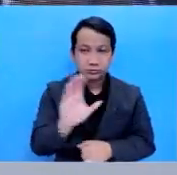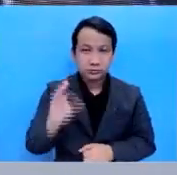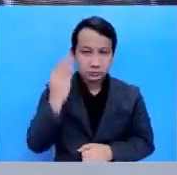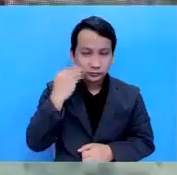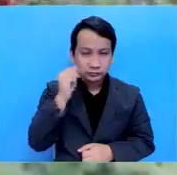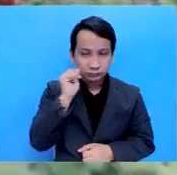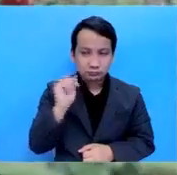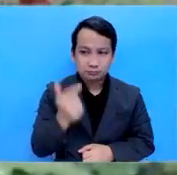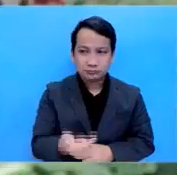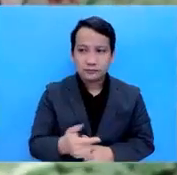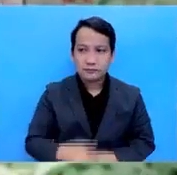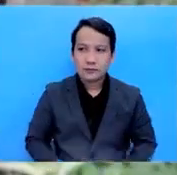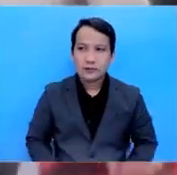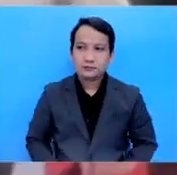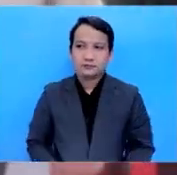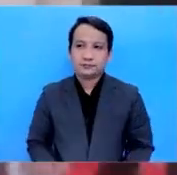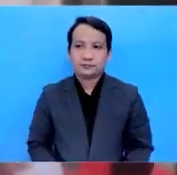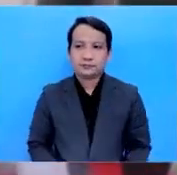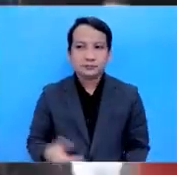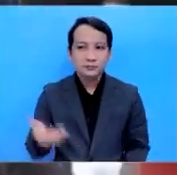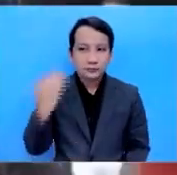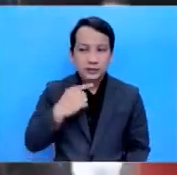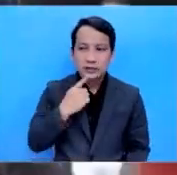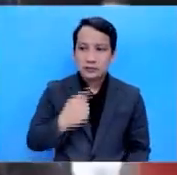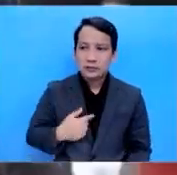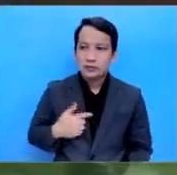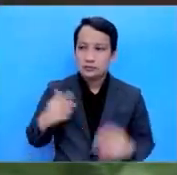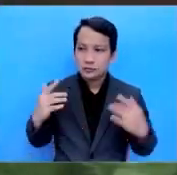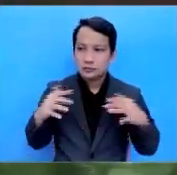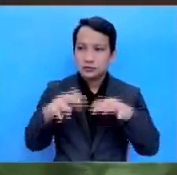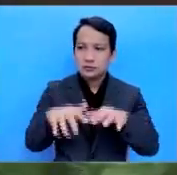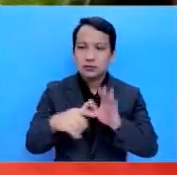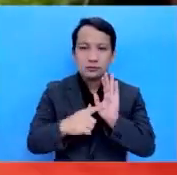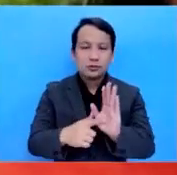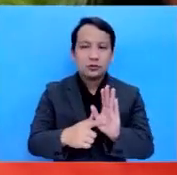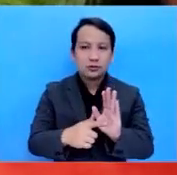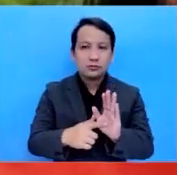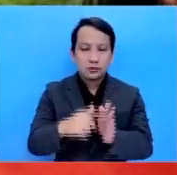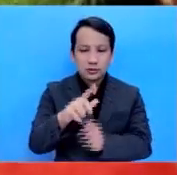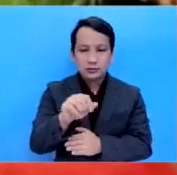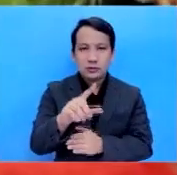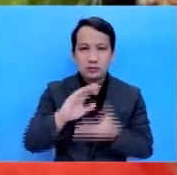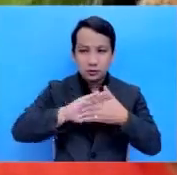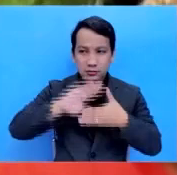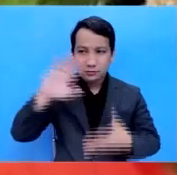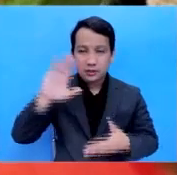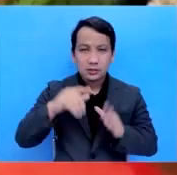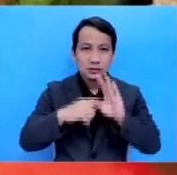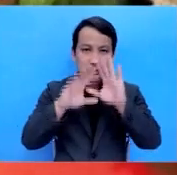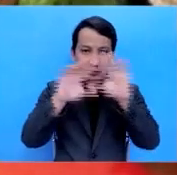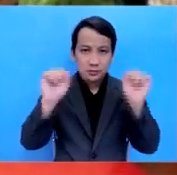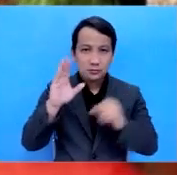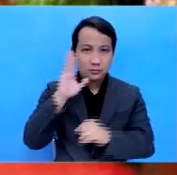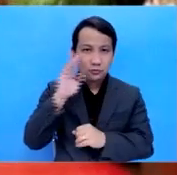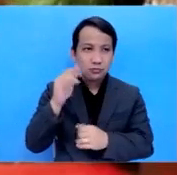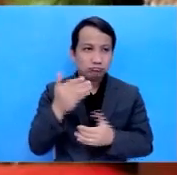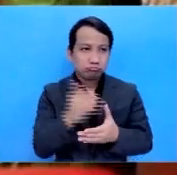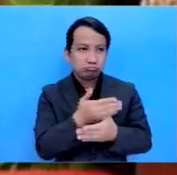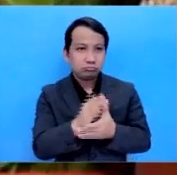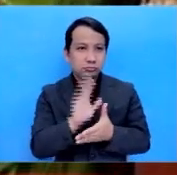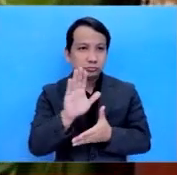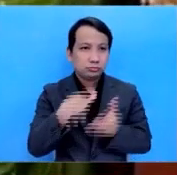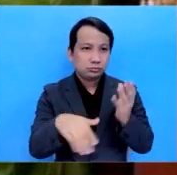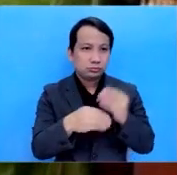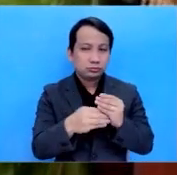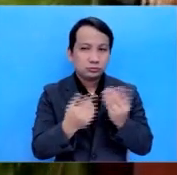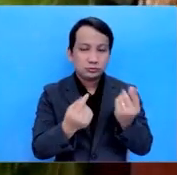Alcaide. Kamakailan ay umarangkada na po. Sa latest vlog ni Pangulong Bongbong Marcos, ibinahagi niya ang mga ginawa niya